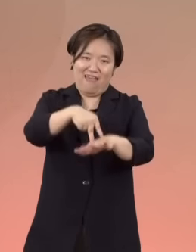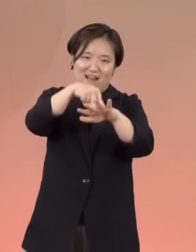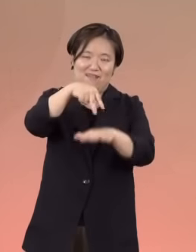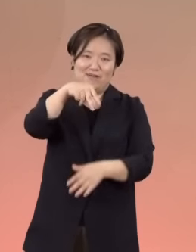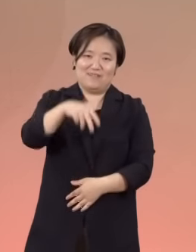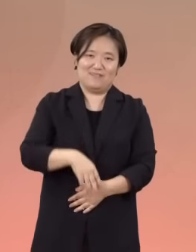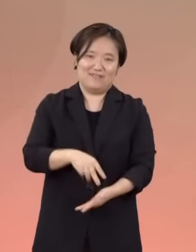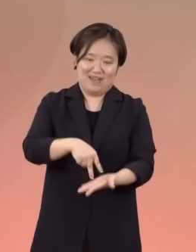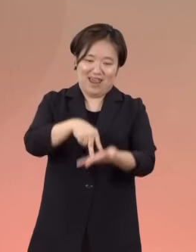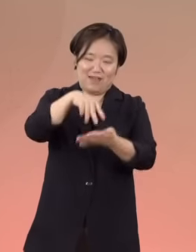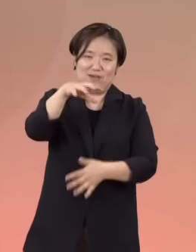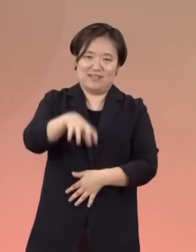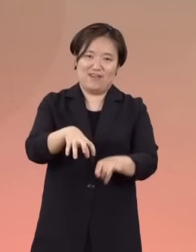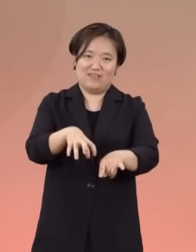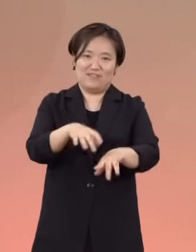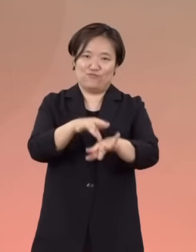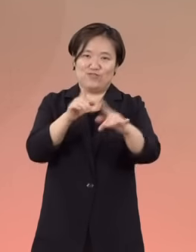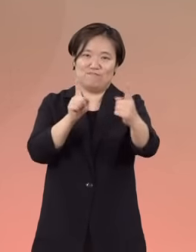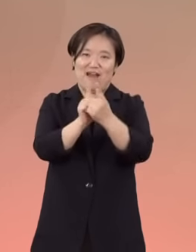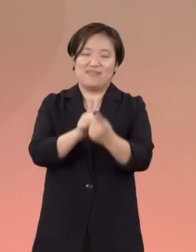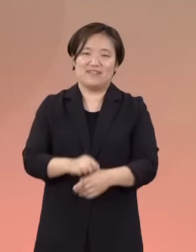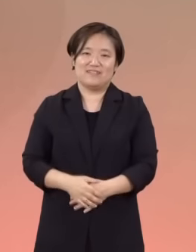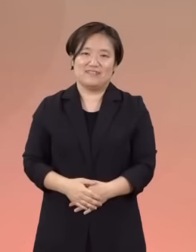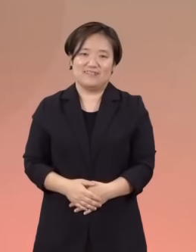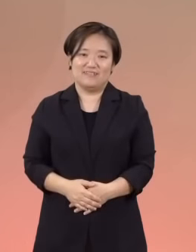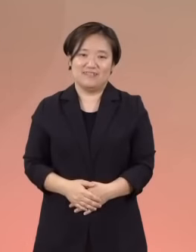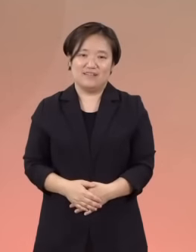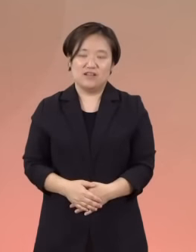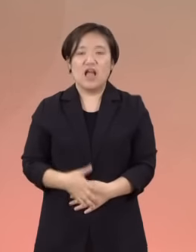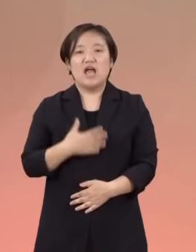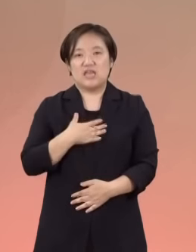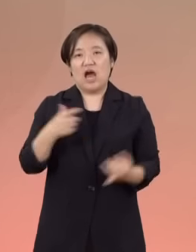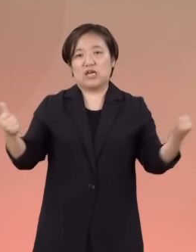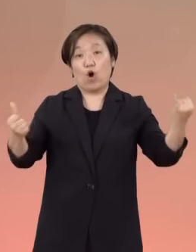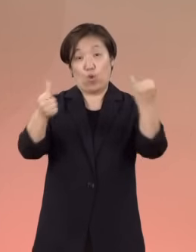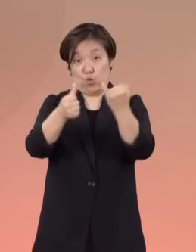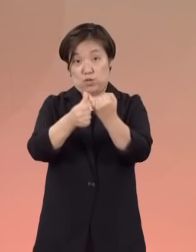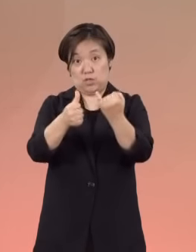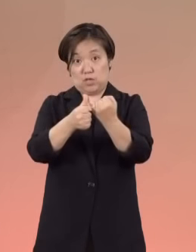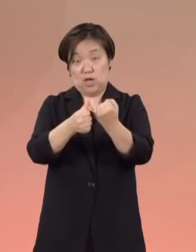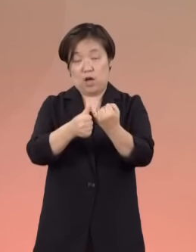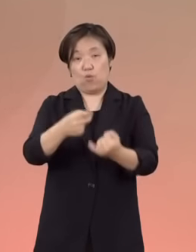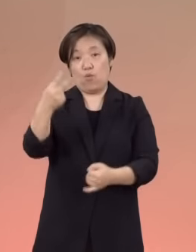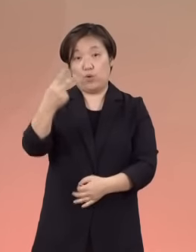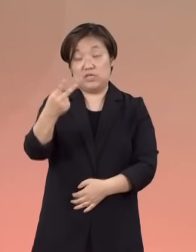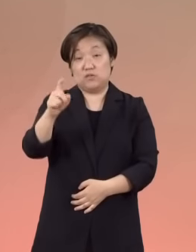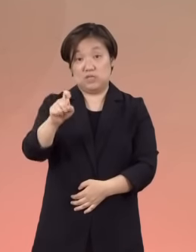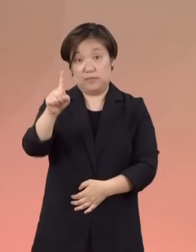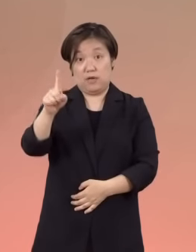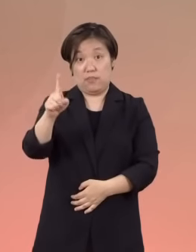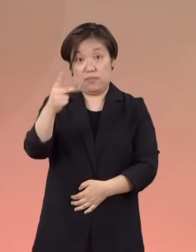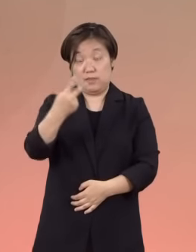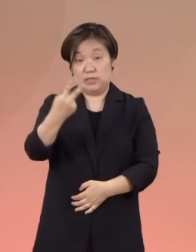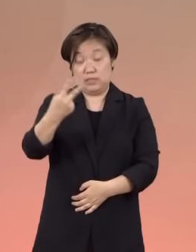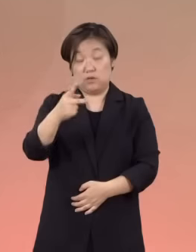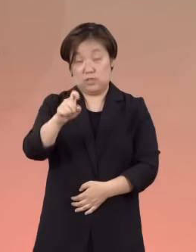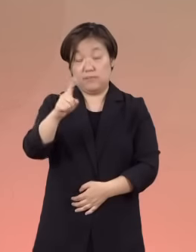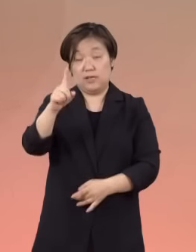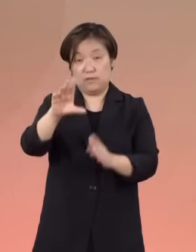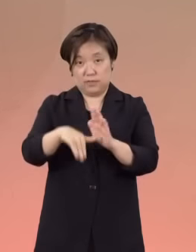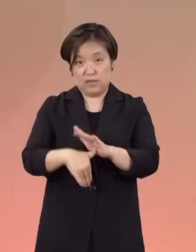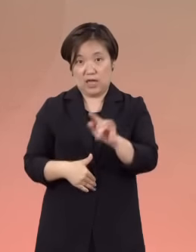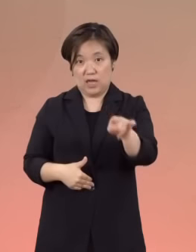것이었습니다 결혼하고 2011년도에 새로 이사를 왔는데 이사온지